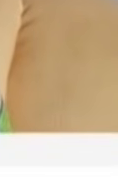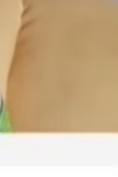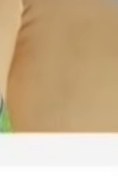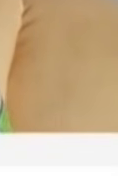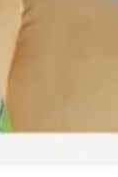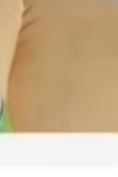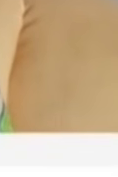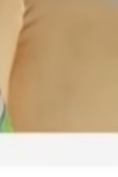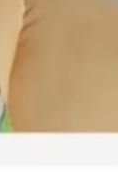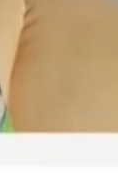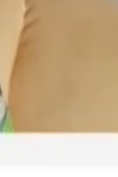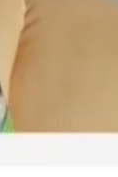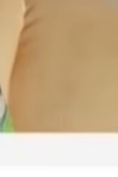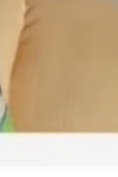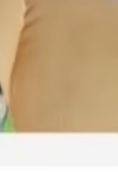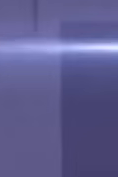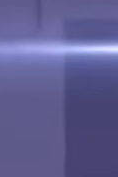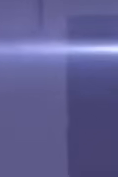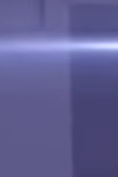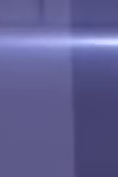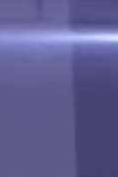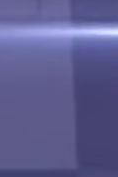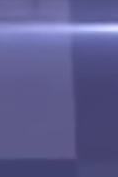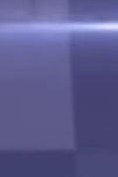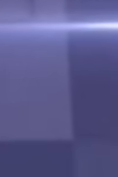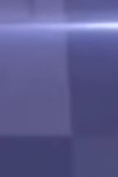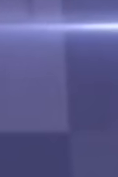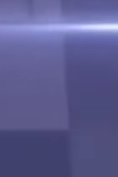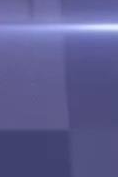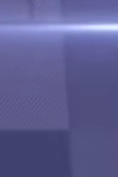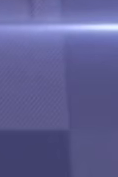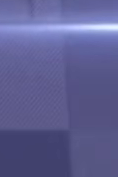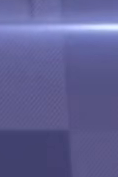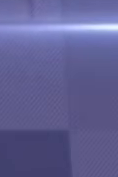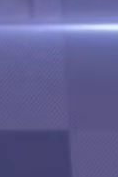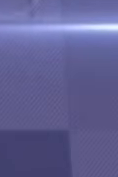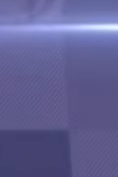ekibulala nga bizingiramu ebika byonna.